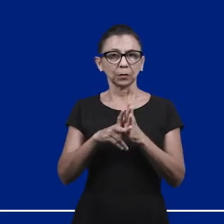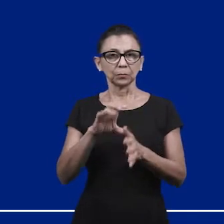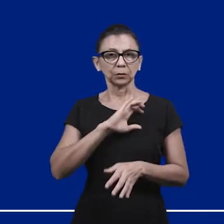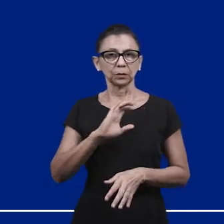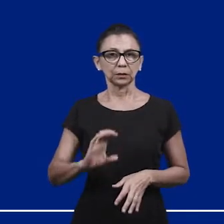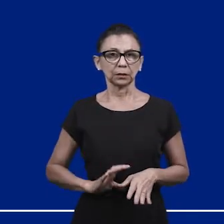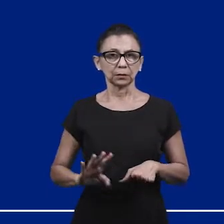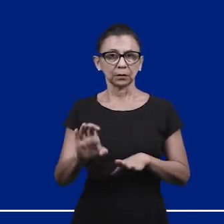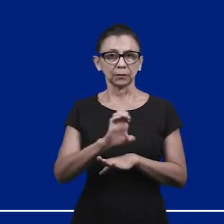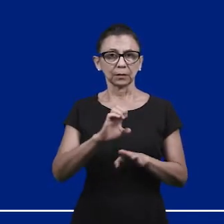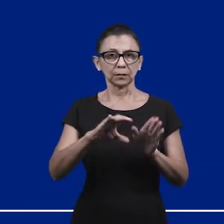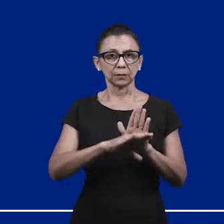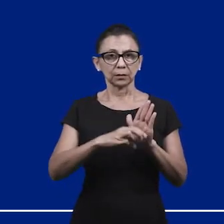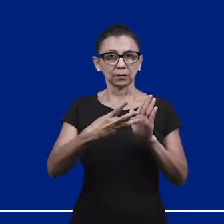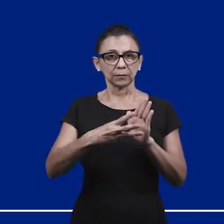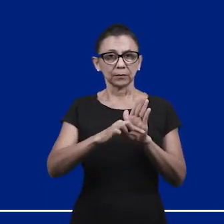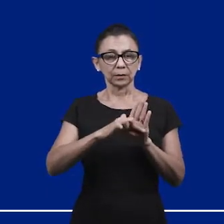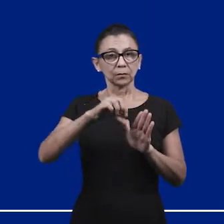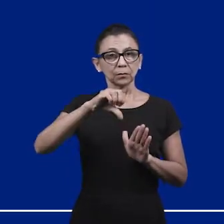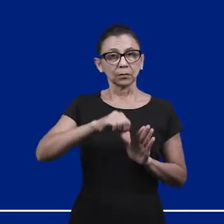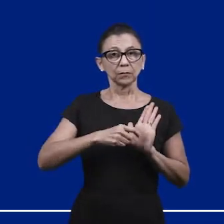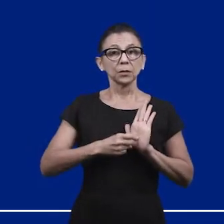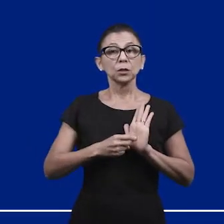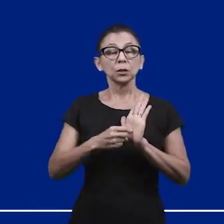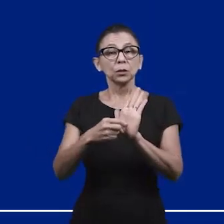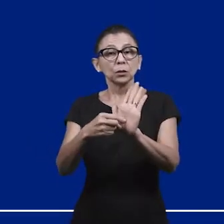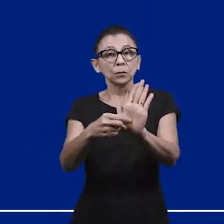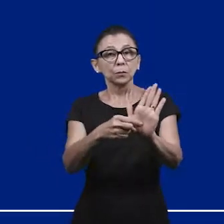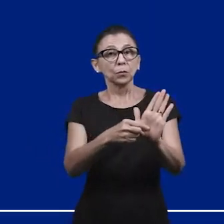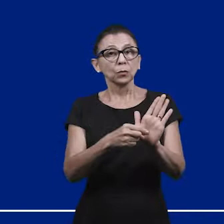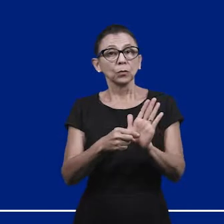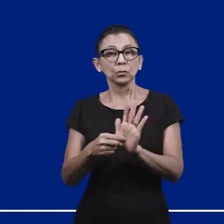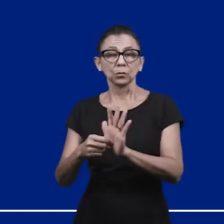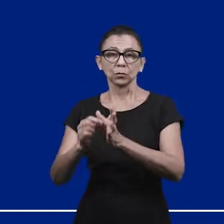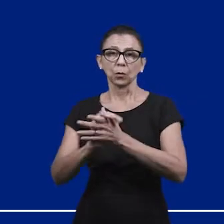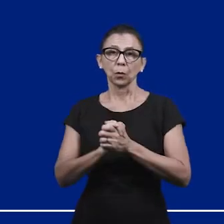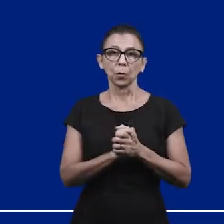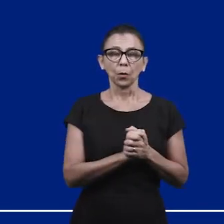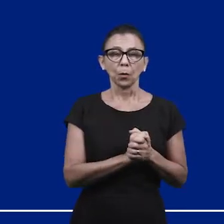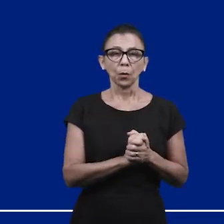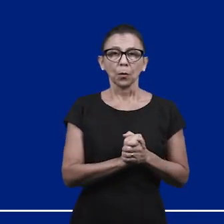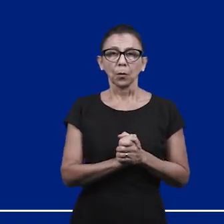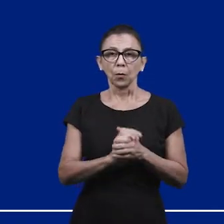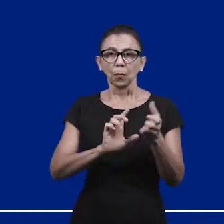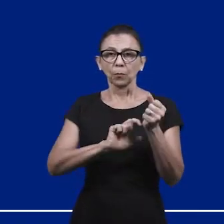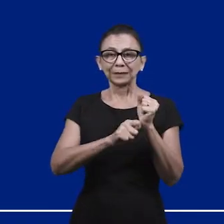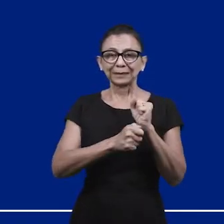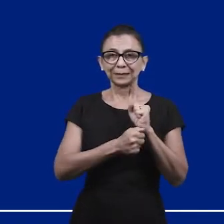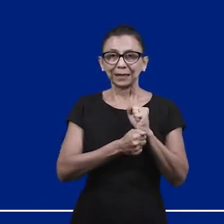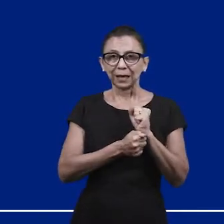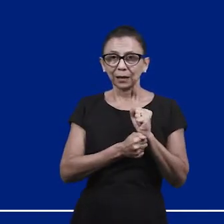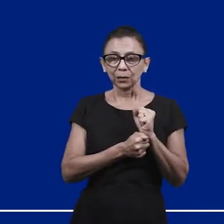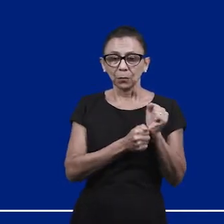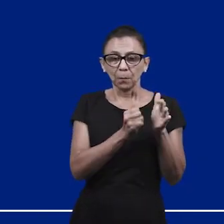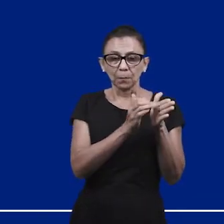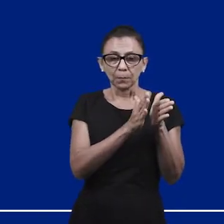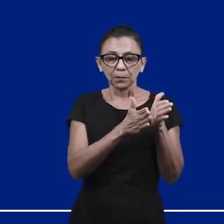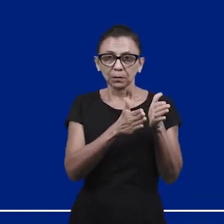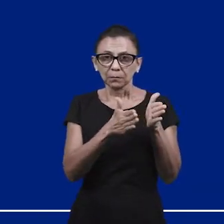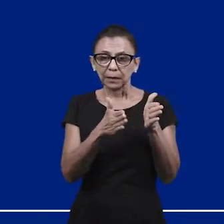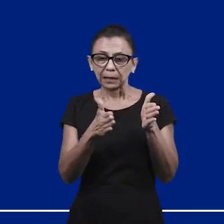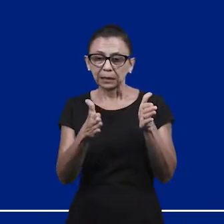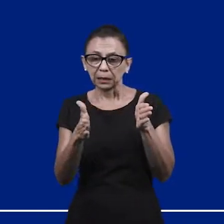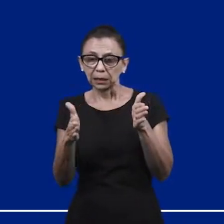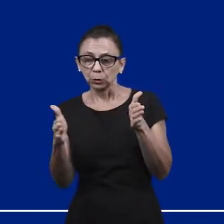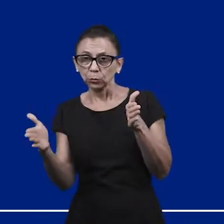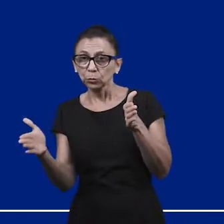Quand vous lisez, vous pouvez vous apercevoir ma compréhension du mystère de Christ. Maintenant, Éphésiens 3, 9.